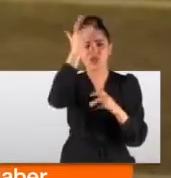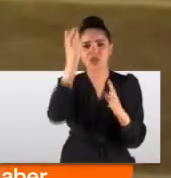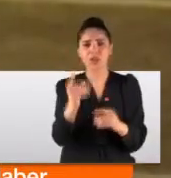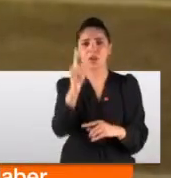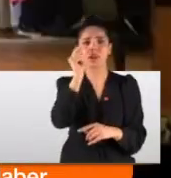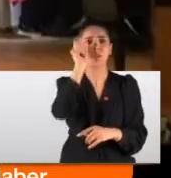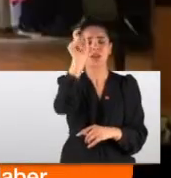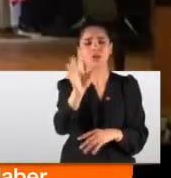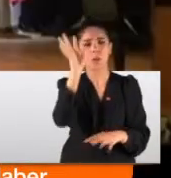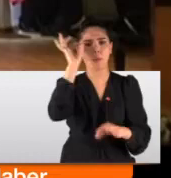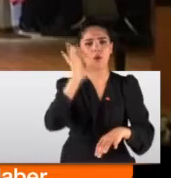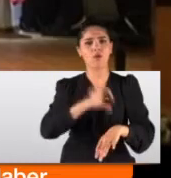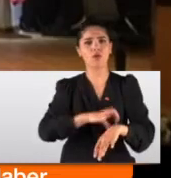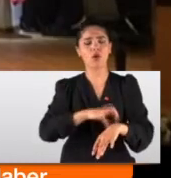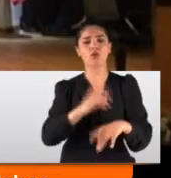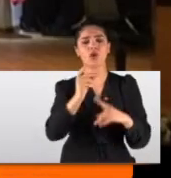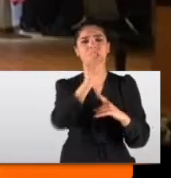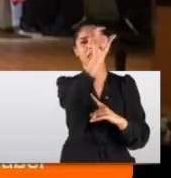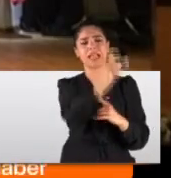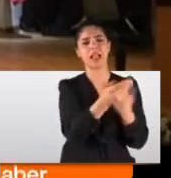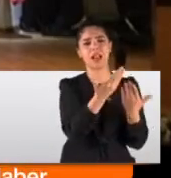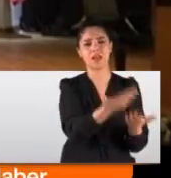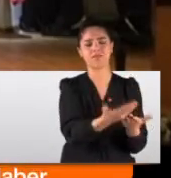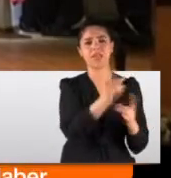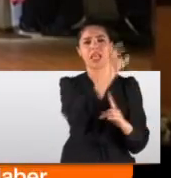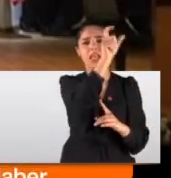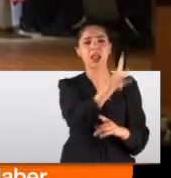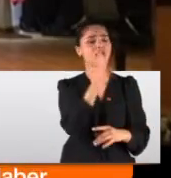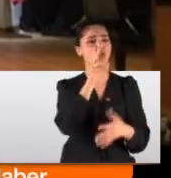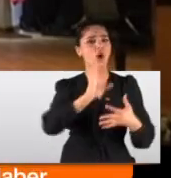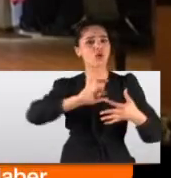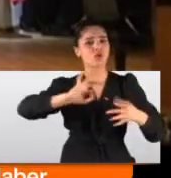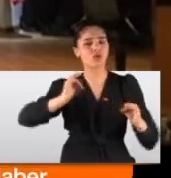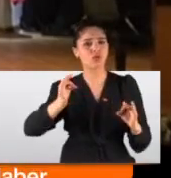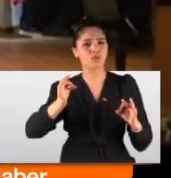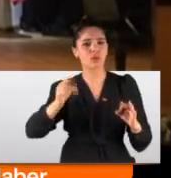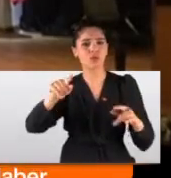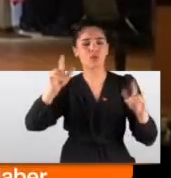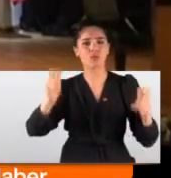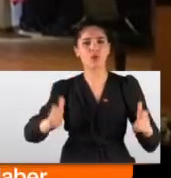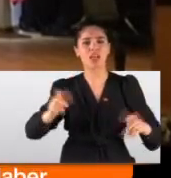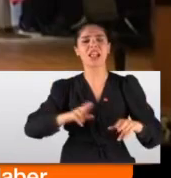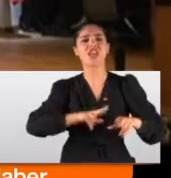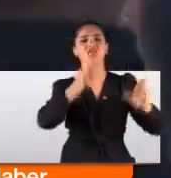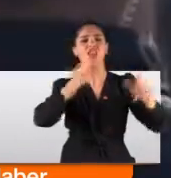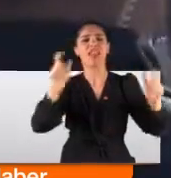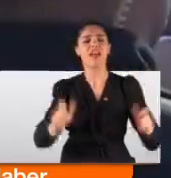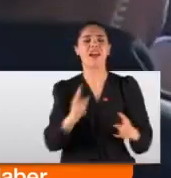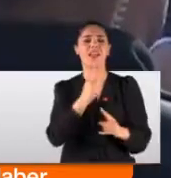Onlardan biri de Profesör Doktor İlhan Varank'tı. Varank'ın son sözleri de burası Çanakkale'dir